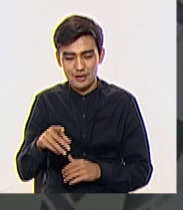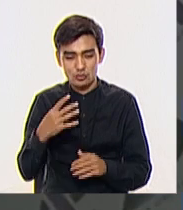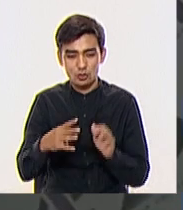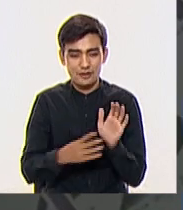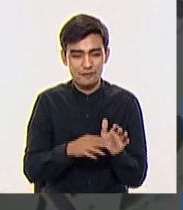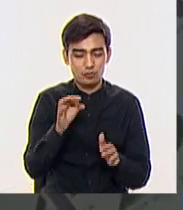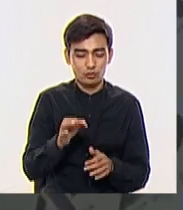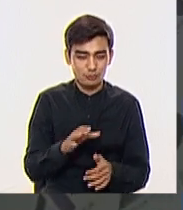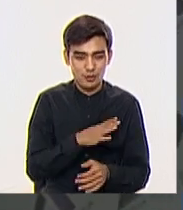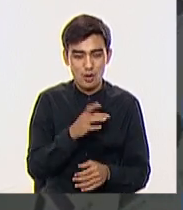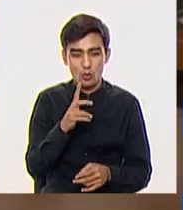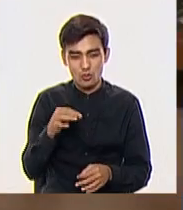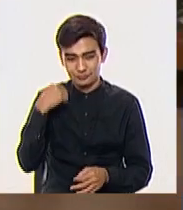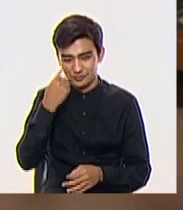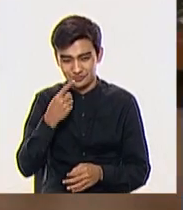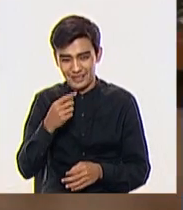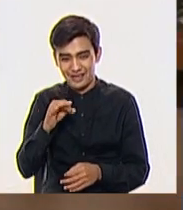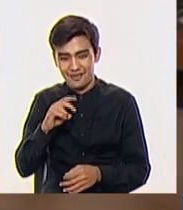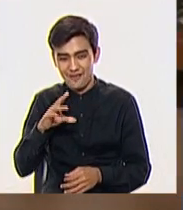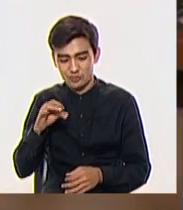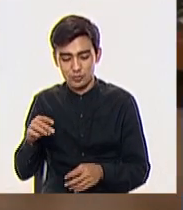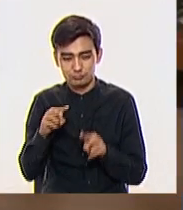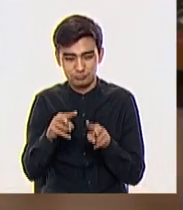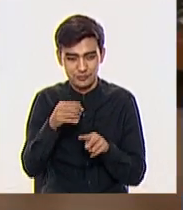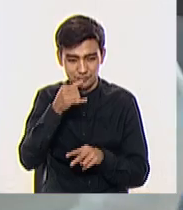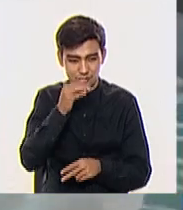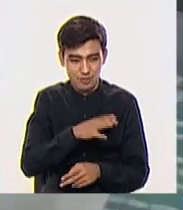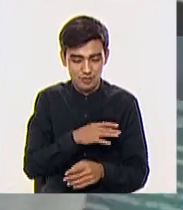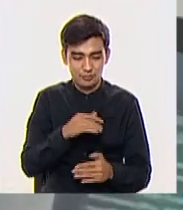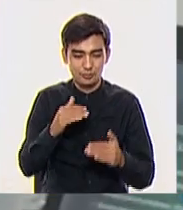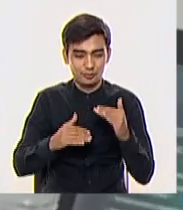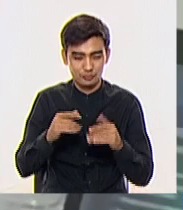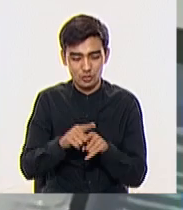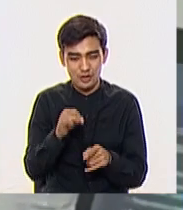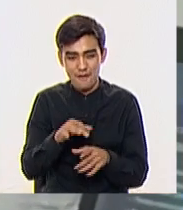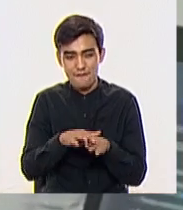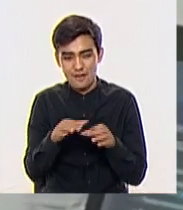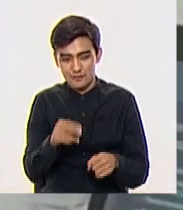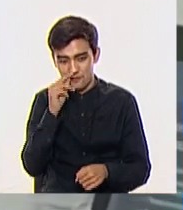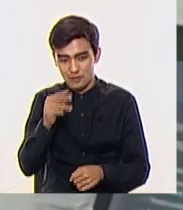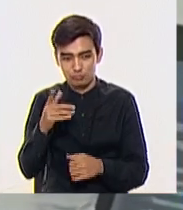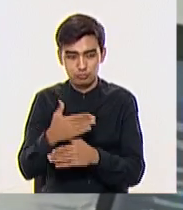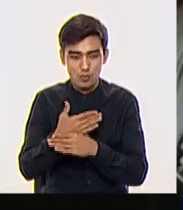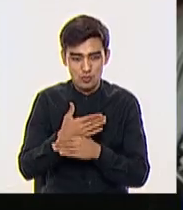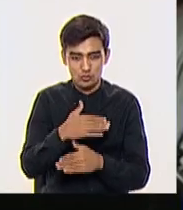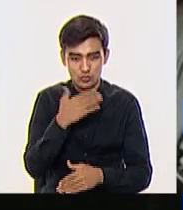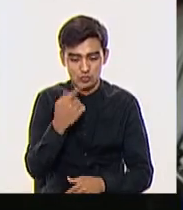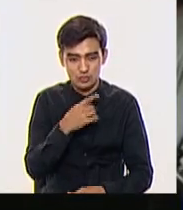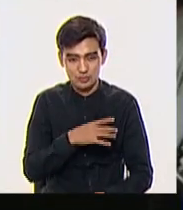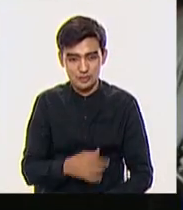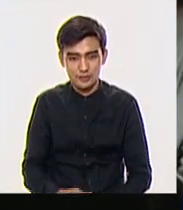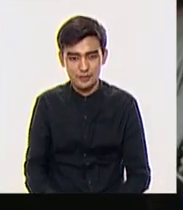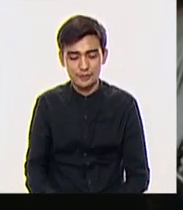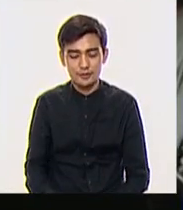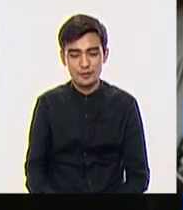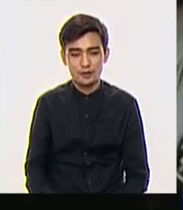49%. Но частный инвестор даже в таких условиях не смог удержать бизнес на плаву и обвинил власти в отсутствии поддержки. То есть получается